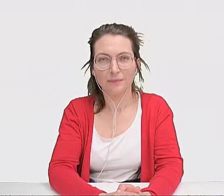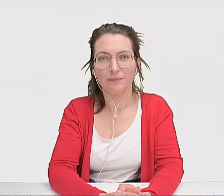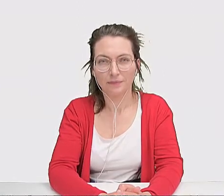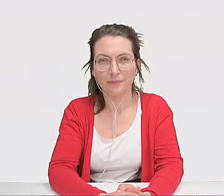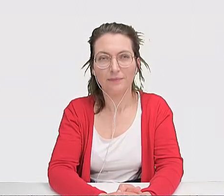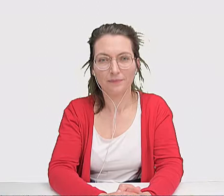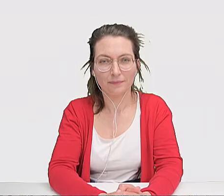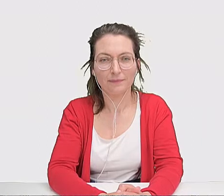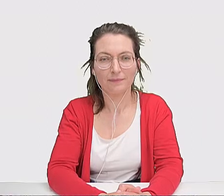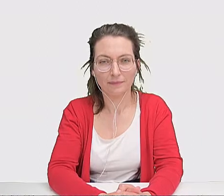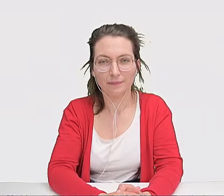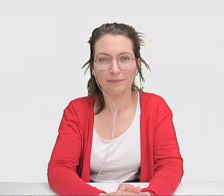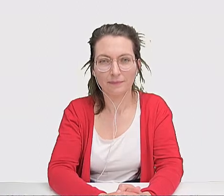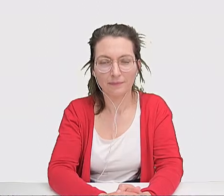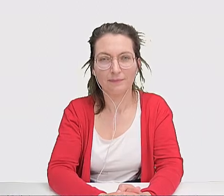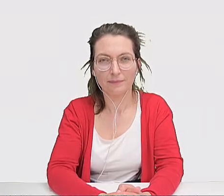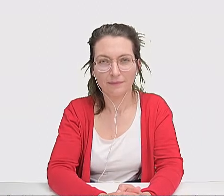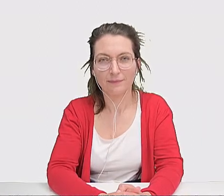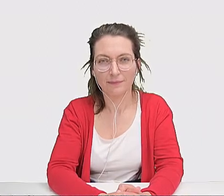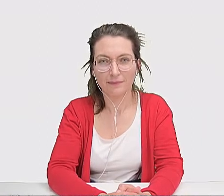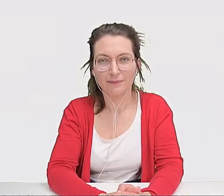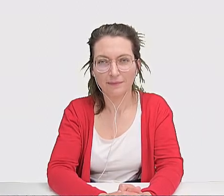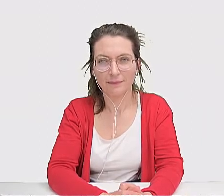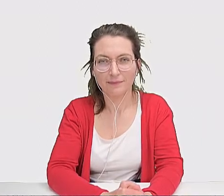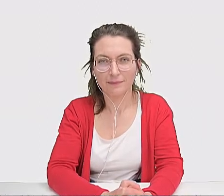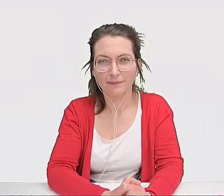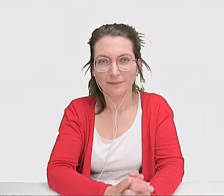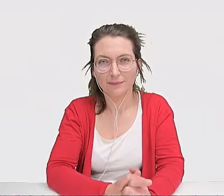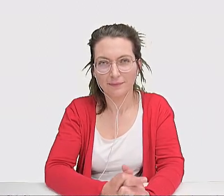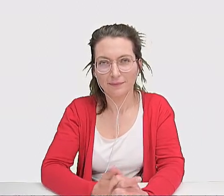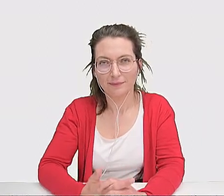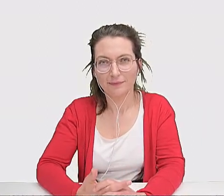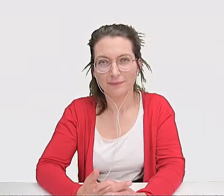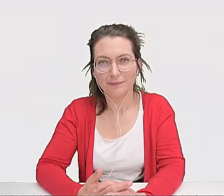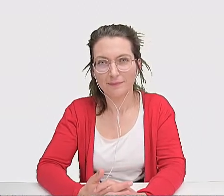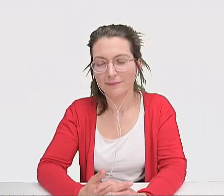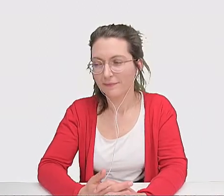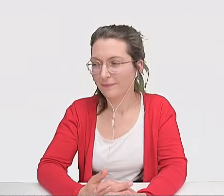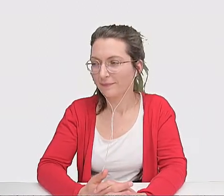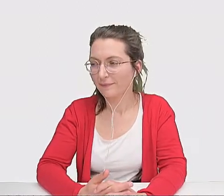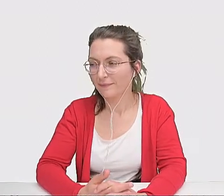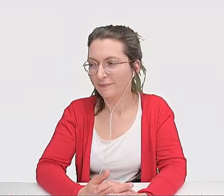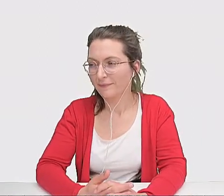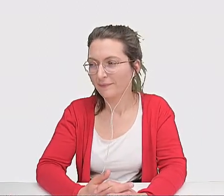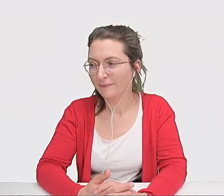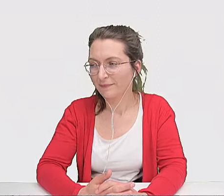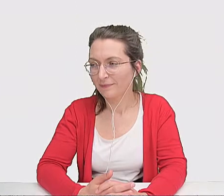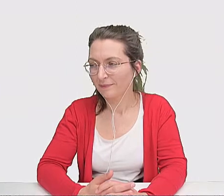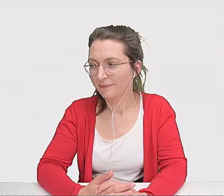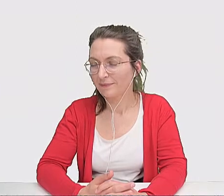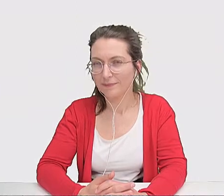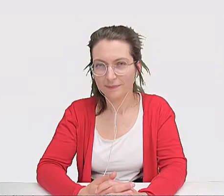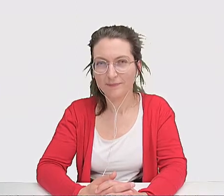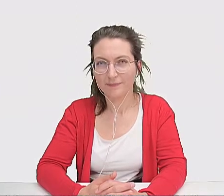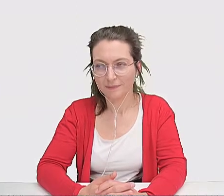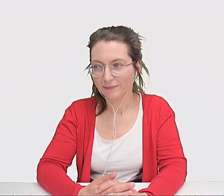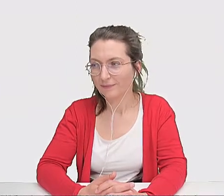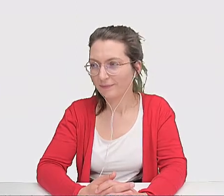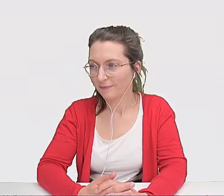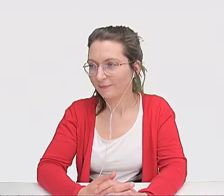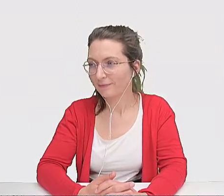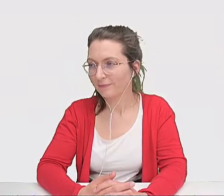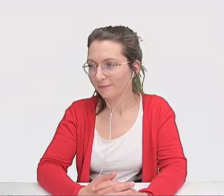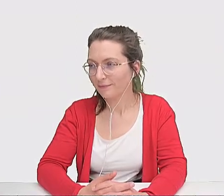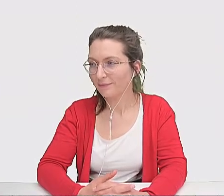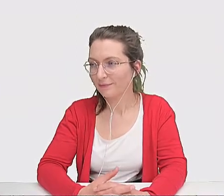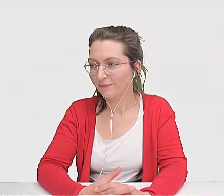Aufgaben zusammengestellt und zusammengearbeitet. Das machen die da ganz gut. Und darum haben diese Erfahrung haben wir bei uns eben beim Biber dann